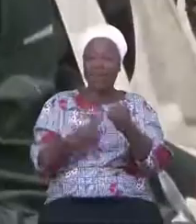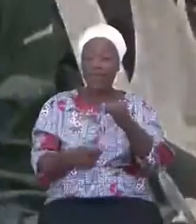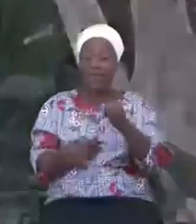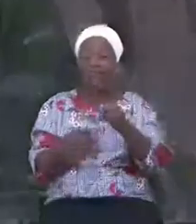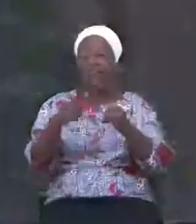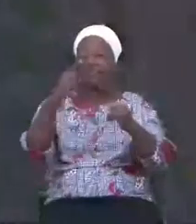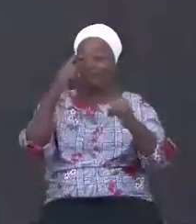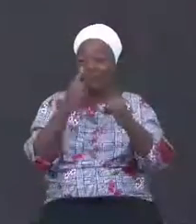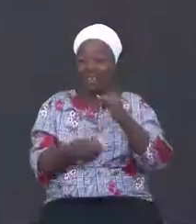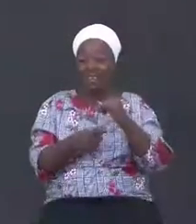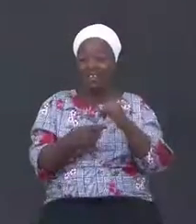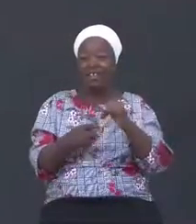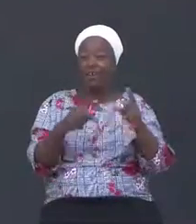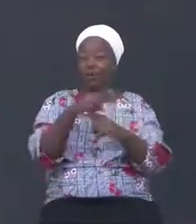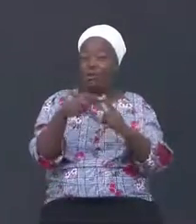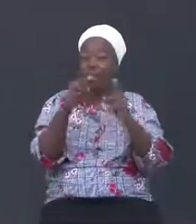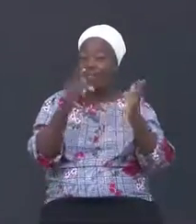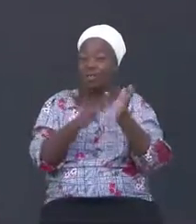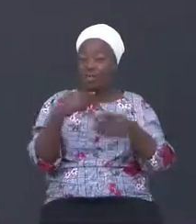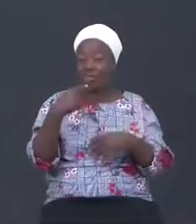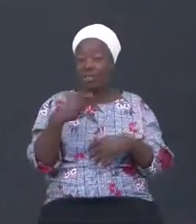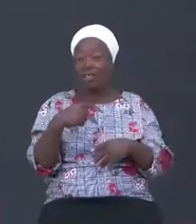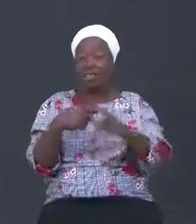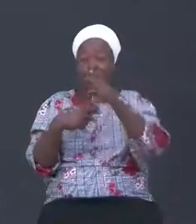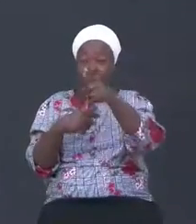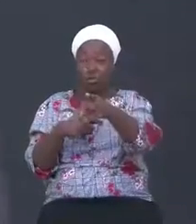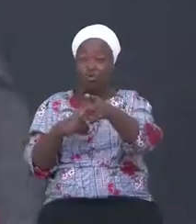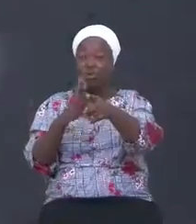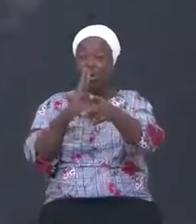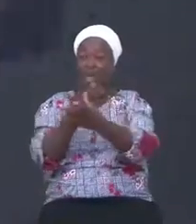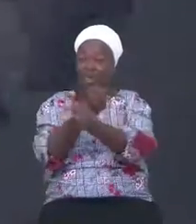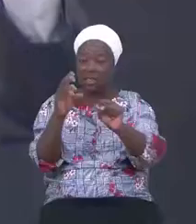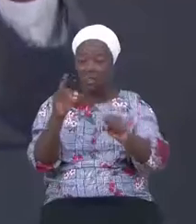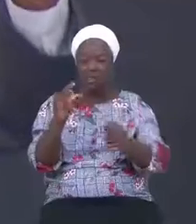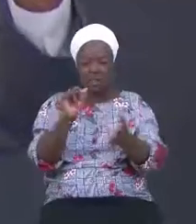Final. Quand Jésus dit, tu es sauvé,